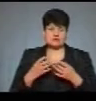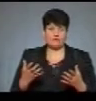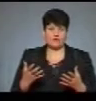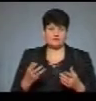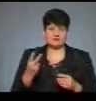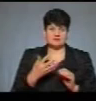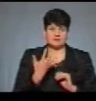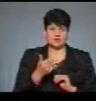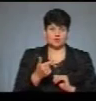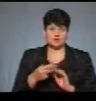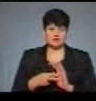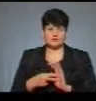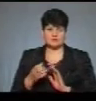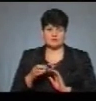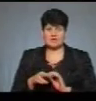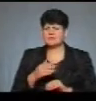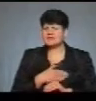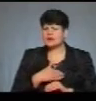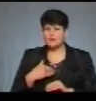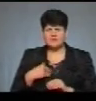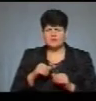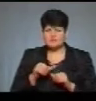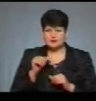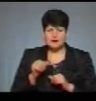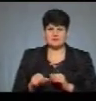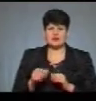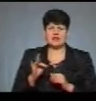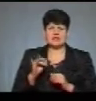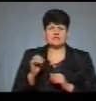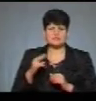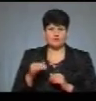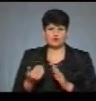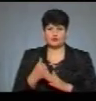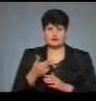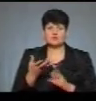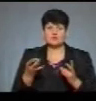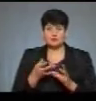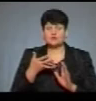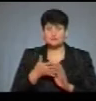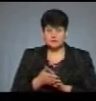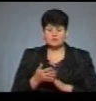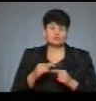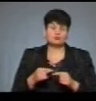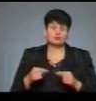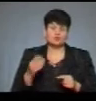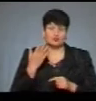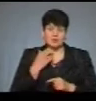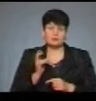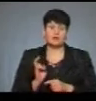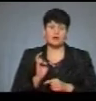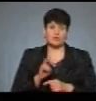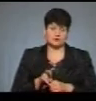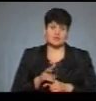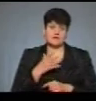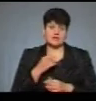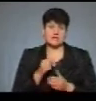і 7-го. Дивіться, я би не хотів виділяти тільки Різдво, Новий рік чи ще якісь заходи. Потрібно розуміти, що будь-коли, приходячи на файне